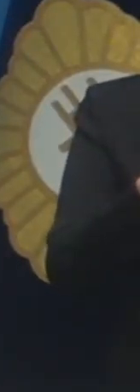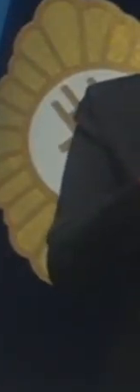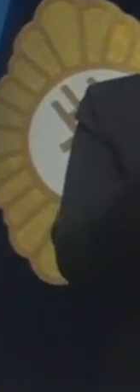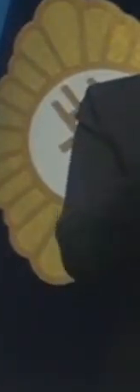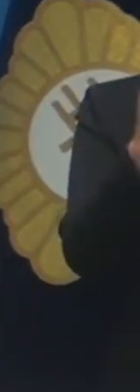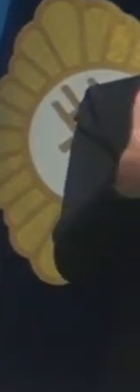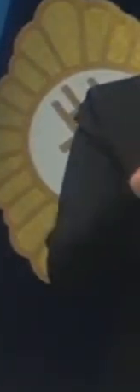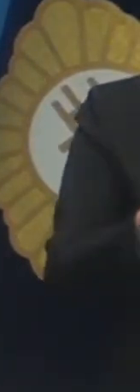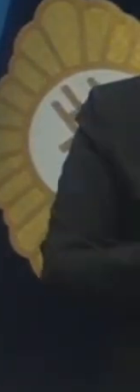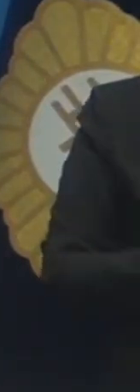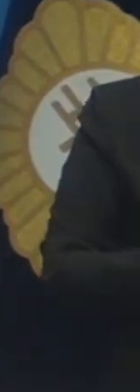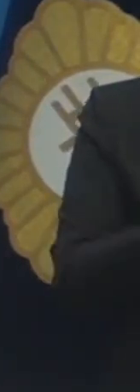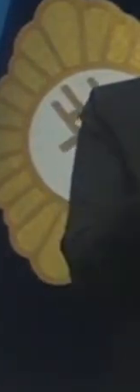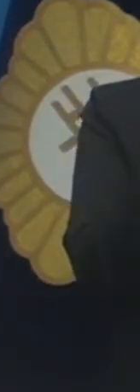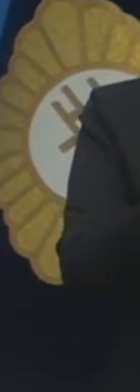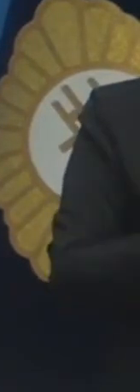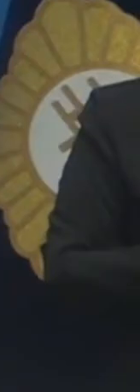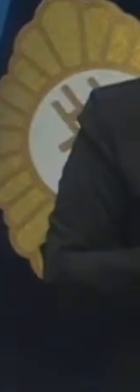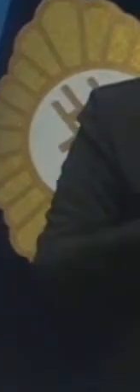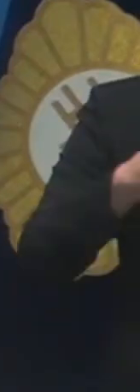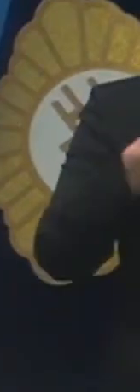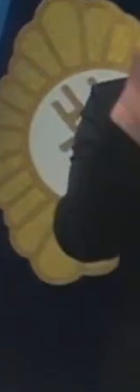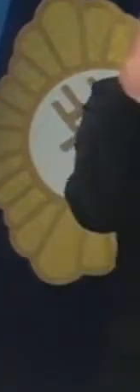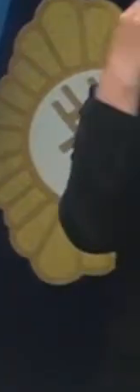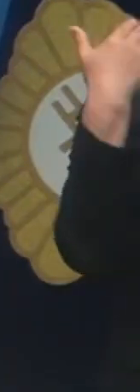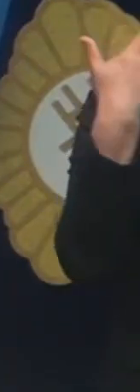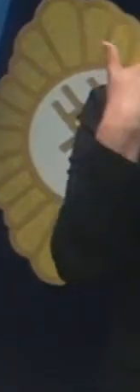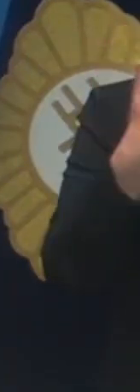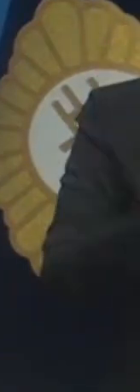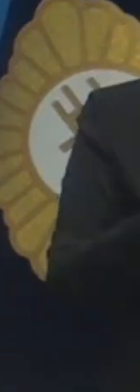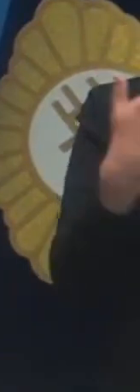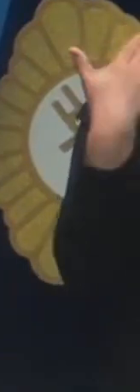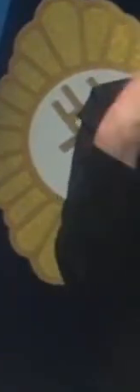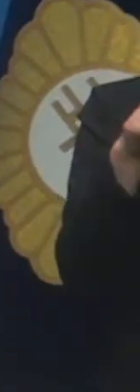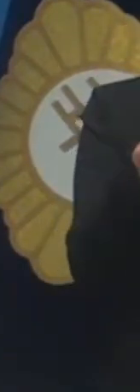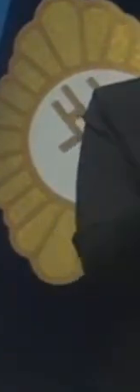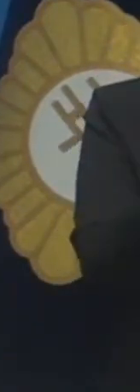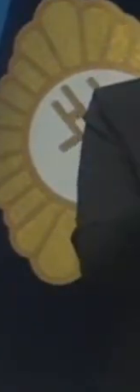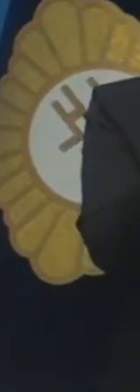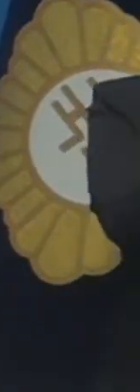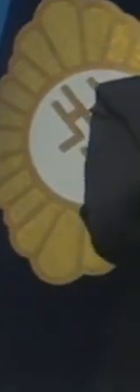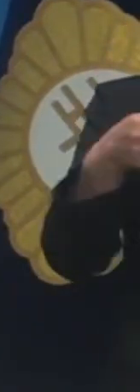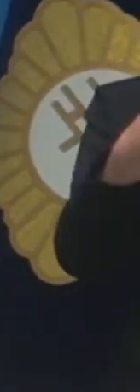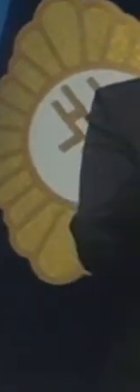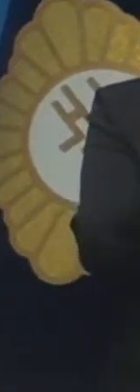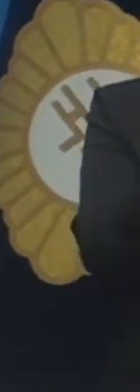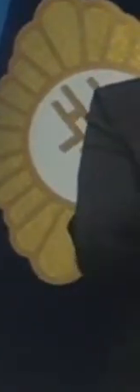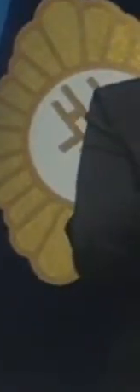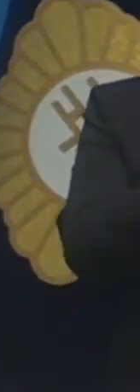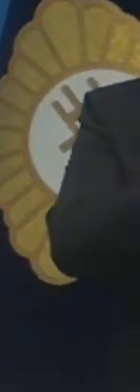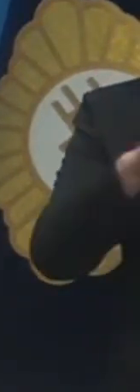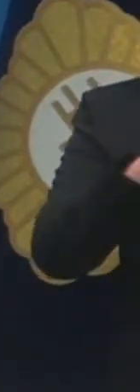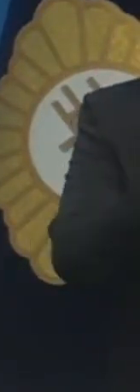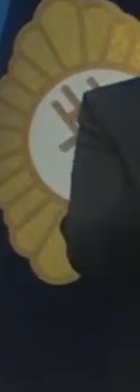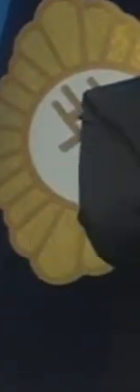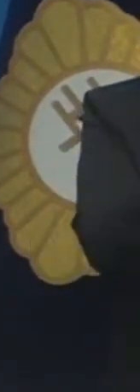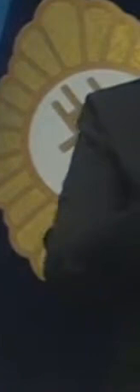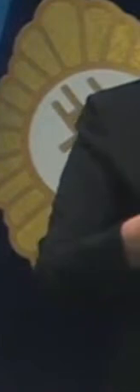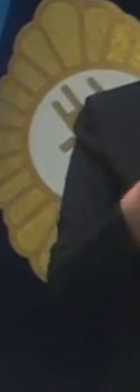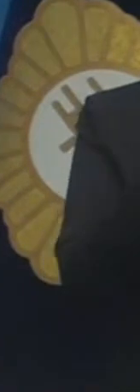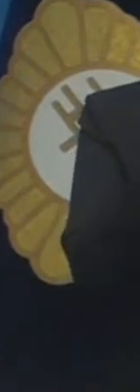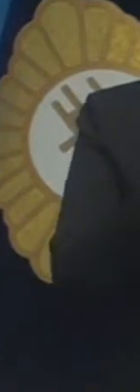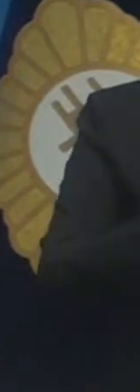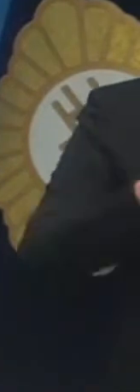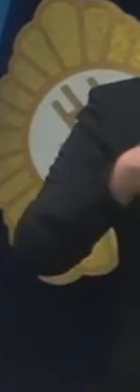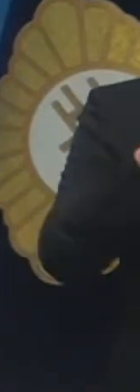가리듯 무시했었습니다. 국민대는 학계의 신뢰를 훼손하는 행동을 대놓고 일삼았습니다.